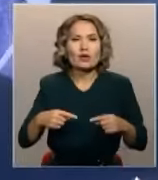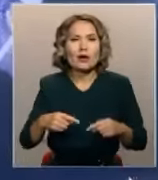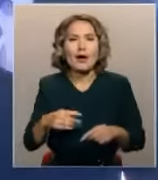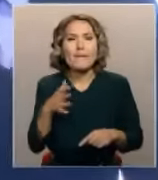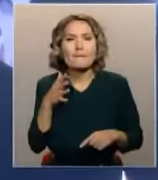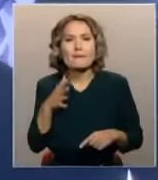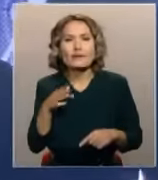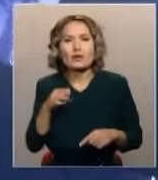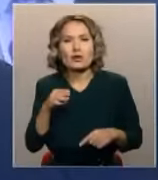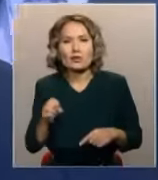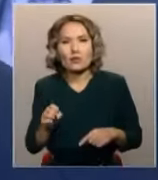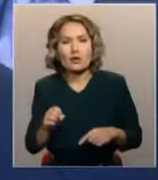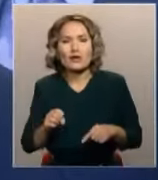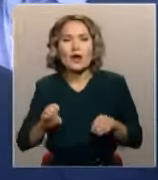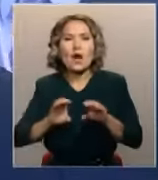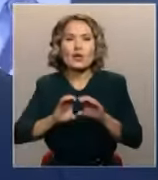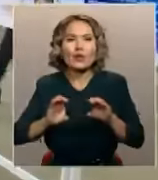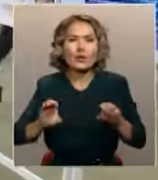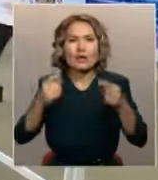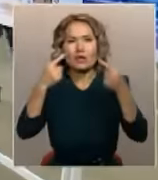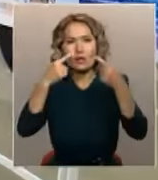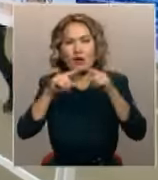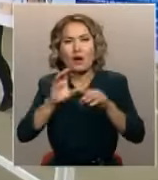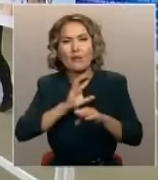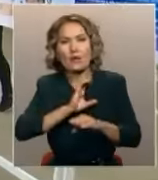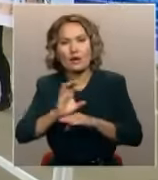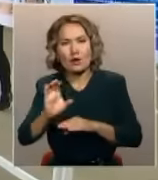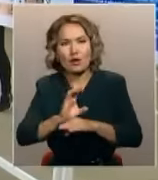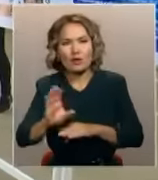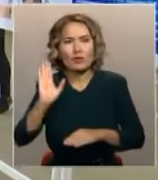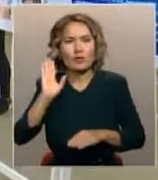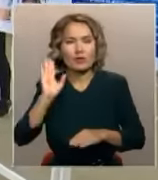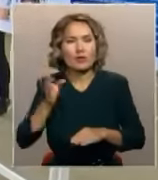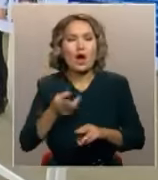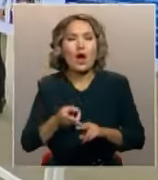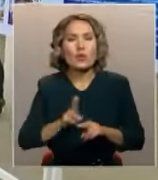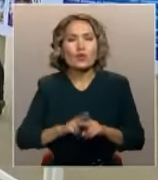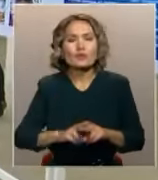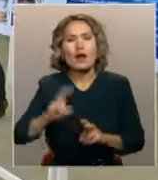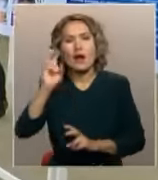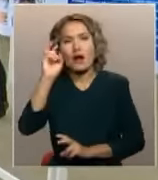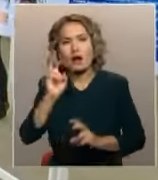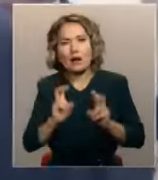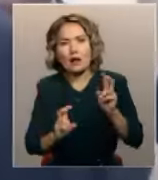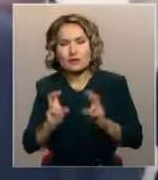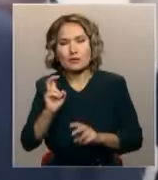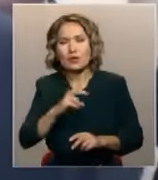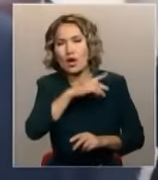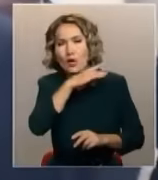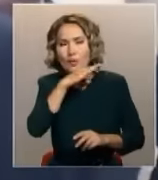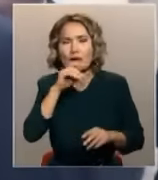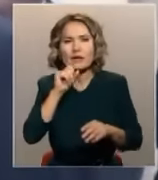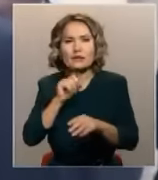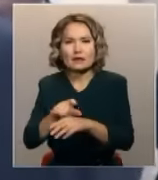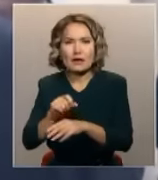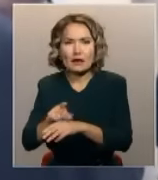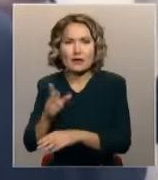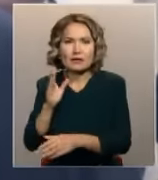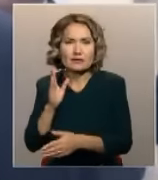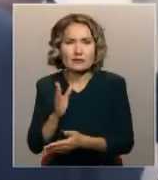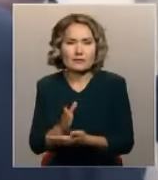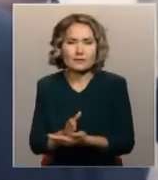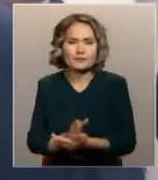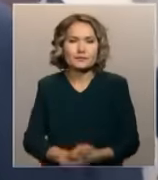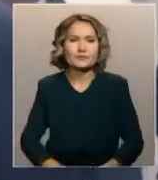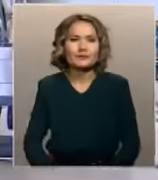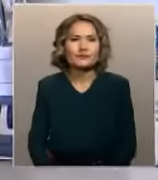5000 тоннадан асатын технологиялық қондырғылар мен реакторлар шығарылады. Сұраныс жоғары болғандықтан кәсіпорын қазірдің өзінде